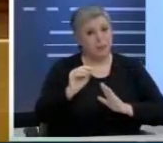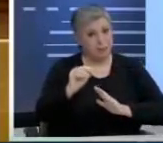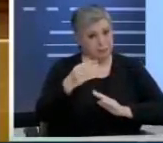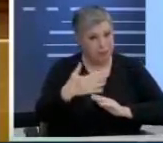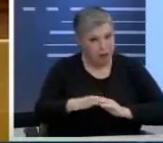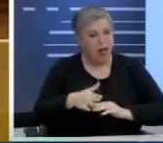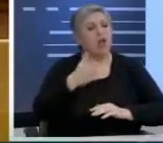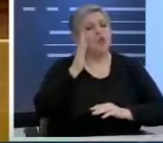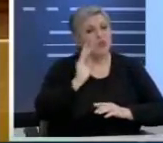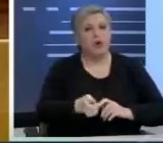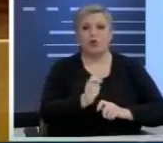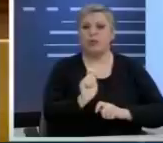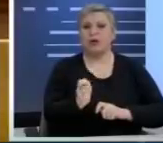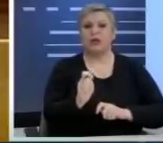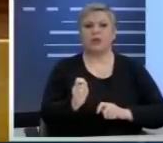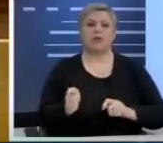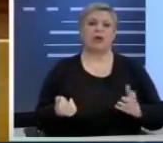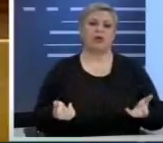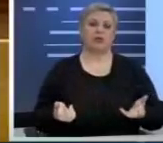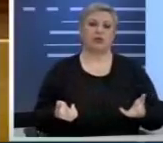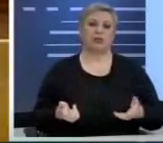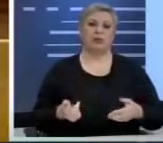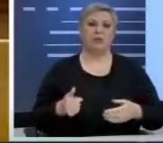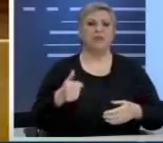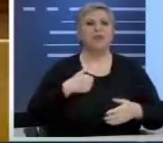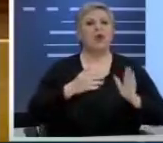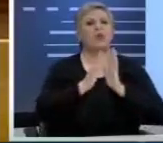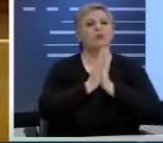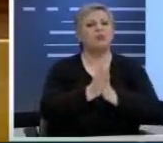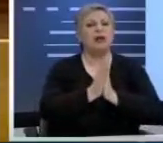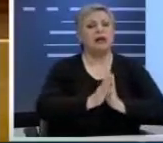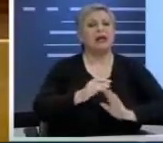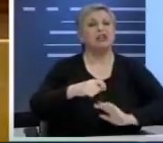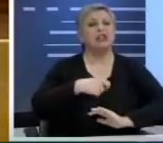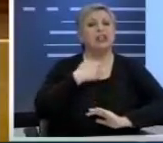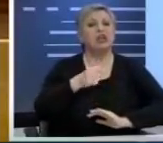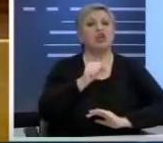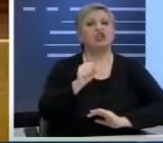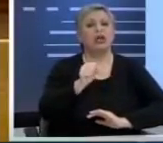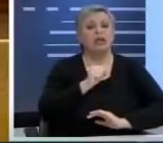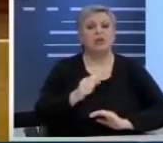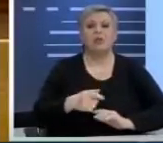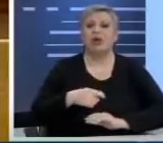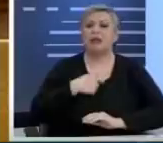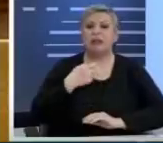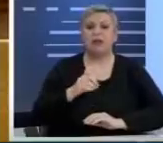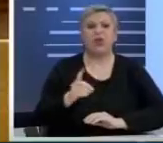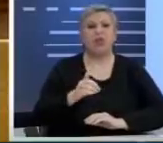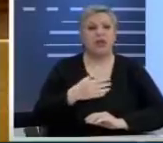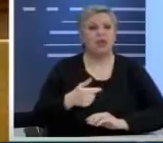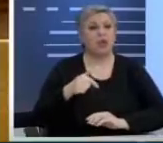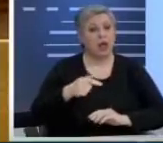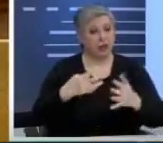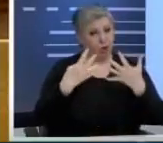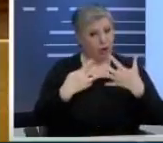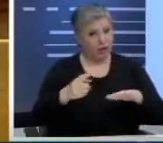το ξοδέψουμε. Παρακάλεσα τον κύριο Σταϊκούρα και άλλους, τον κύριο Δένδια, να μου πούνε. Το 910 είναι